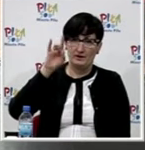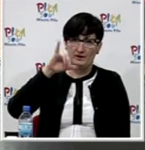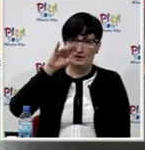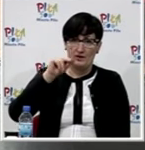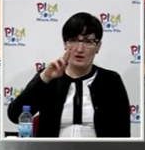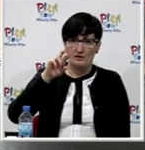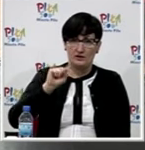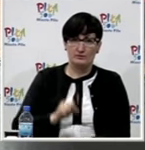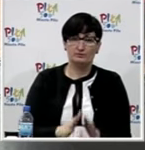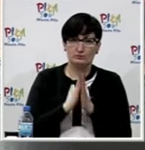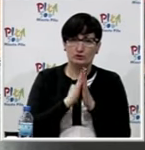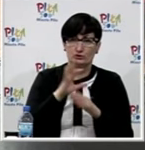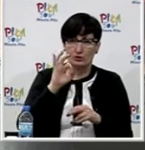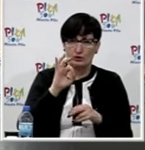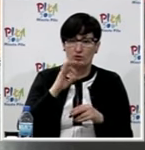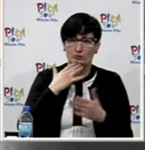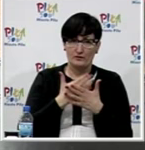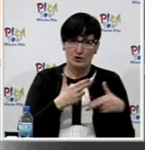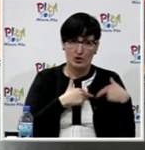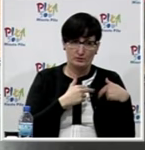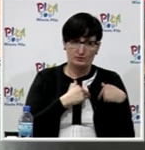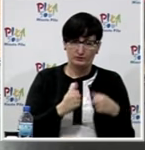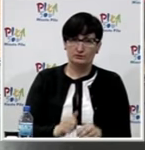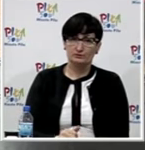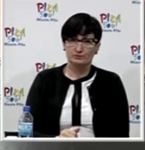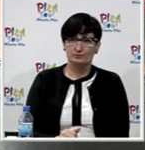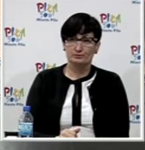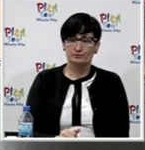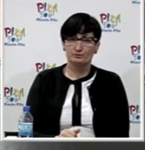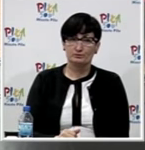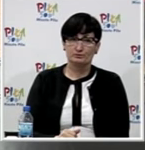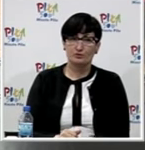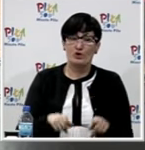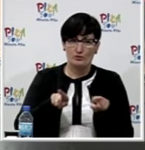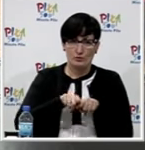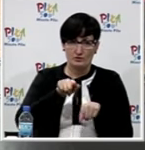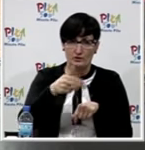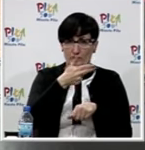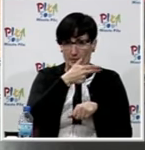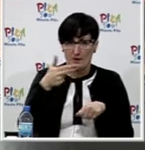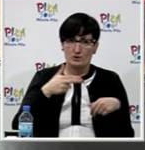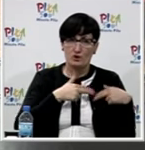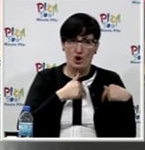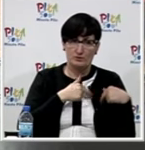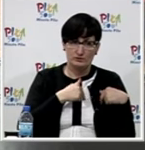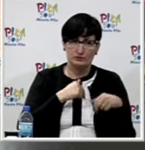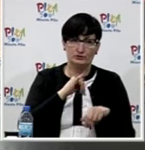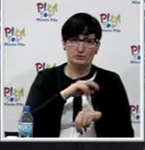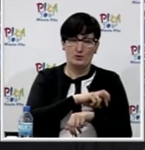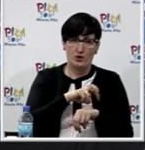bardzo. Poproszę o opinię Komisji Spraw Społecznych. Panie Przewodniczący, Rado, również w tym temacie, w tym projekcie uchwały